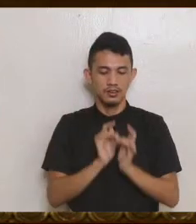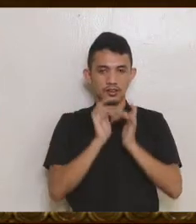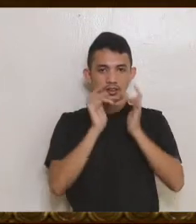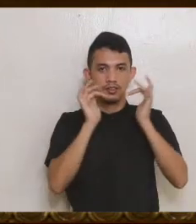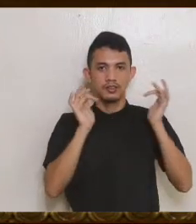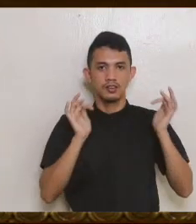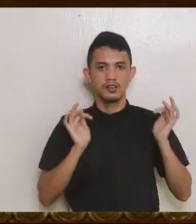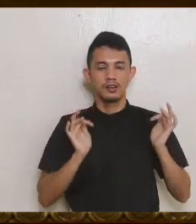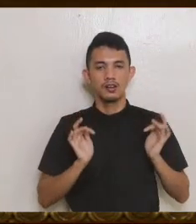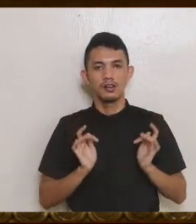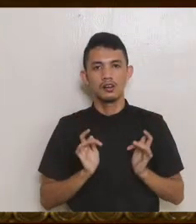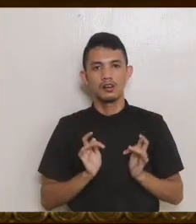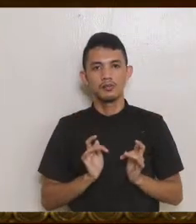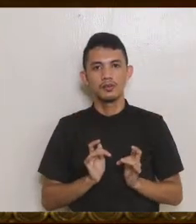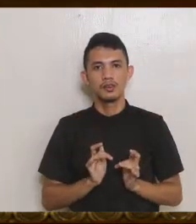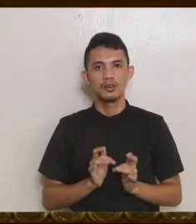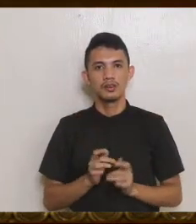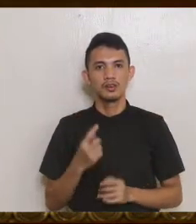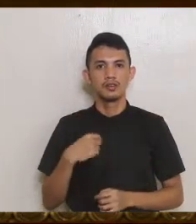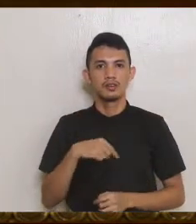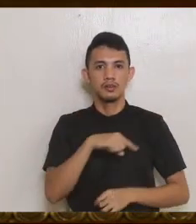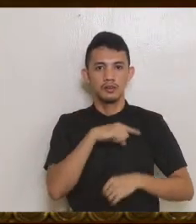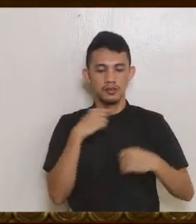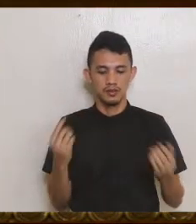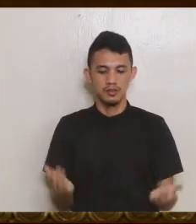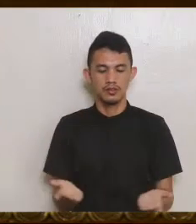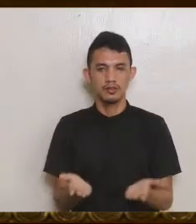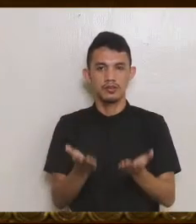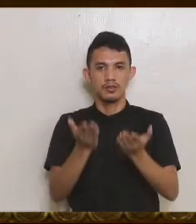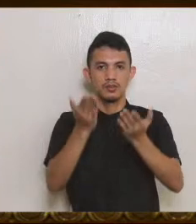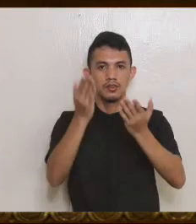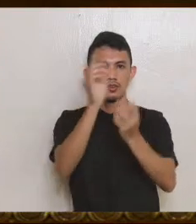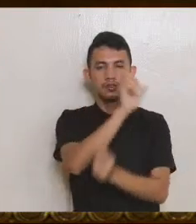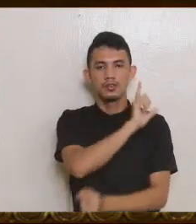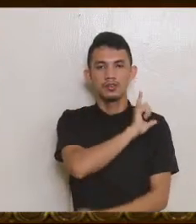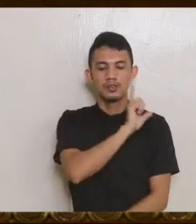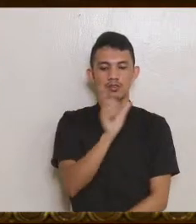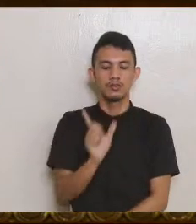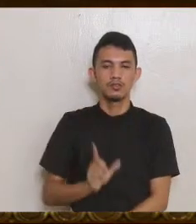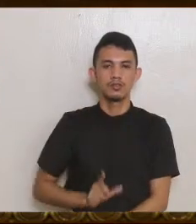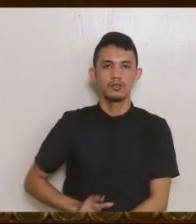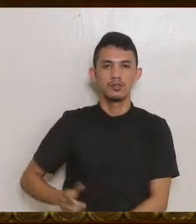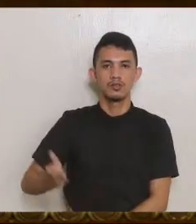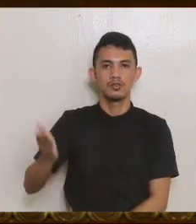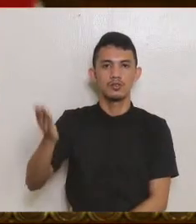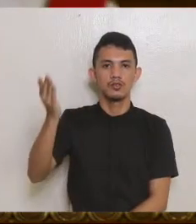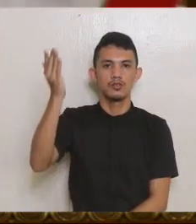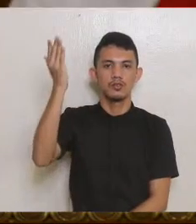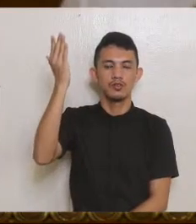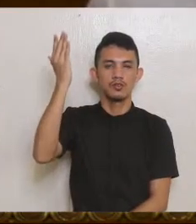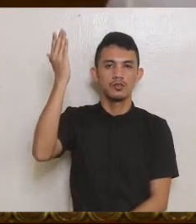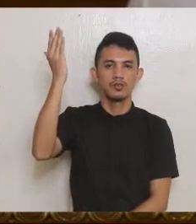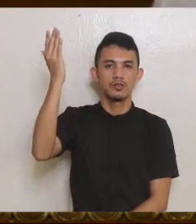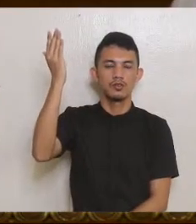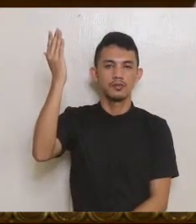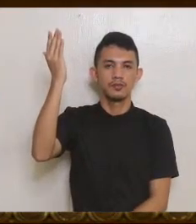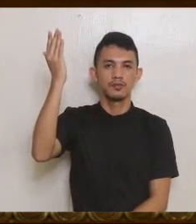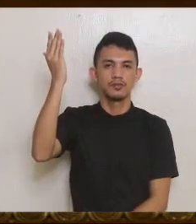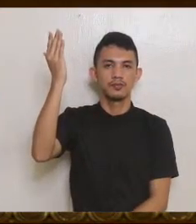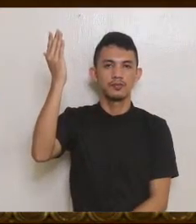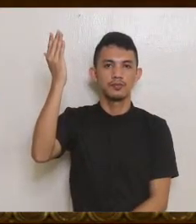kasing-kasing. Amun ang ibayaw ngato sa Ginoo.